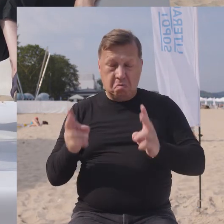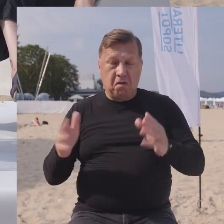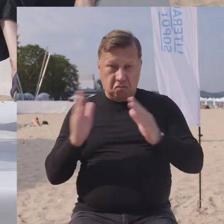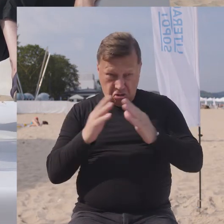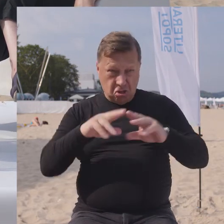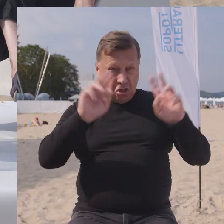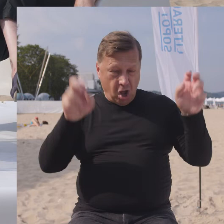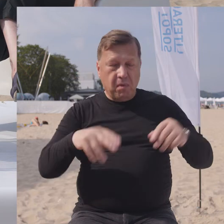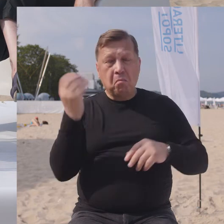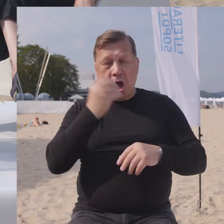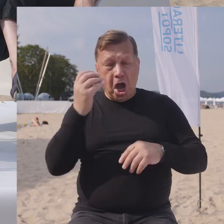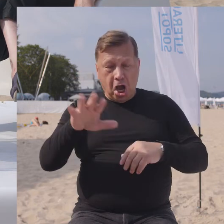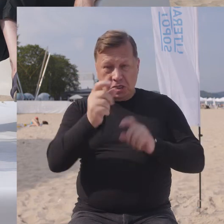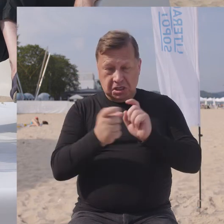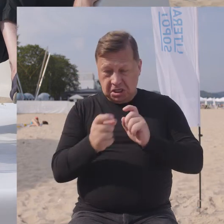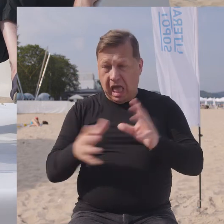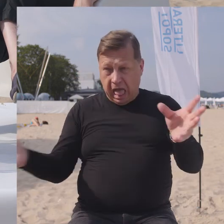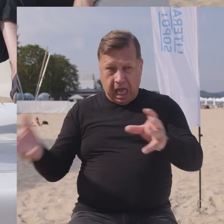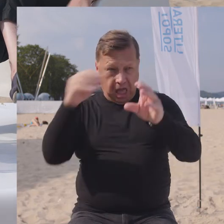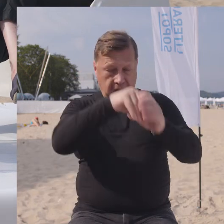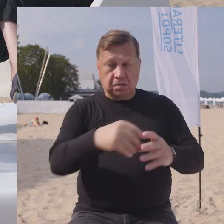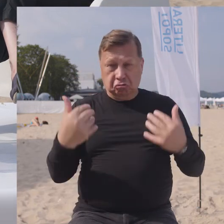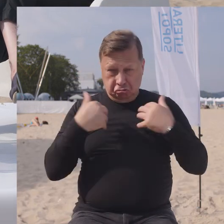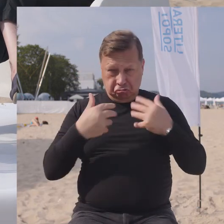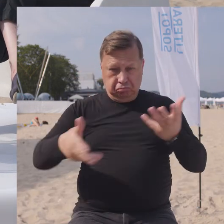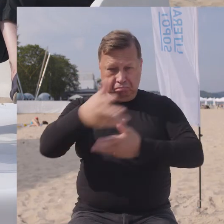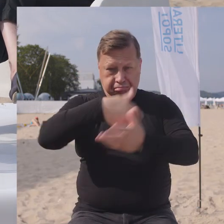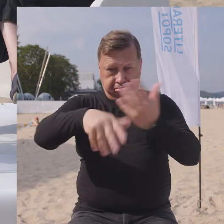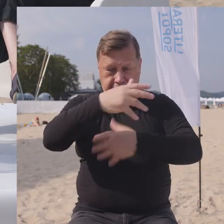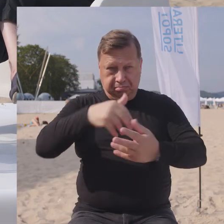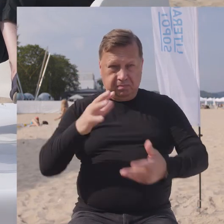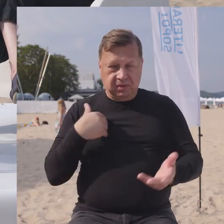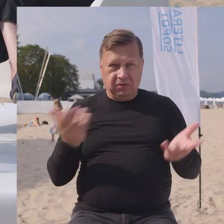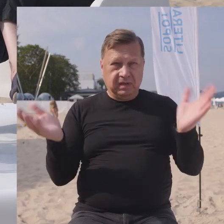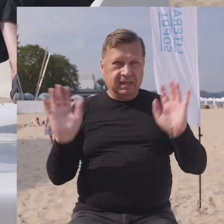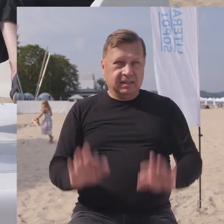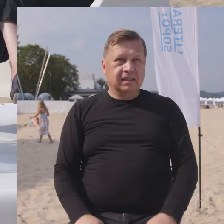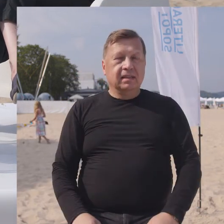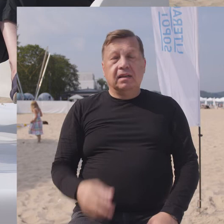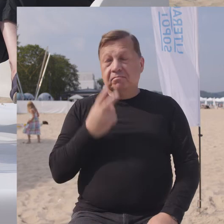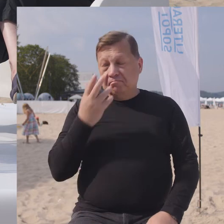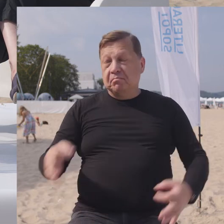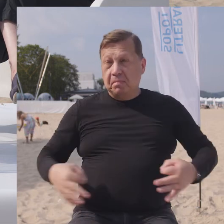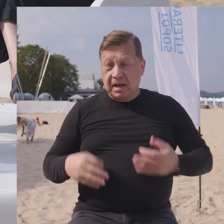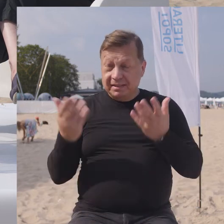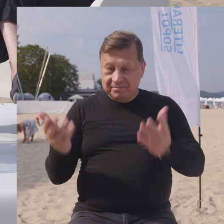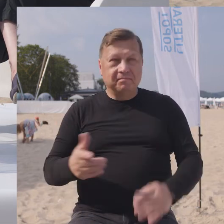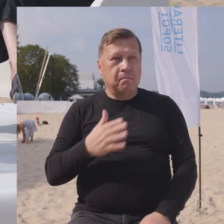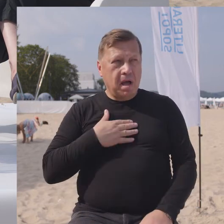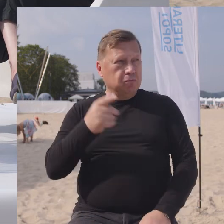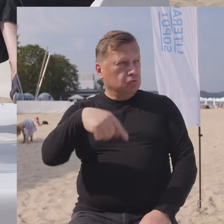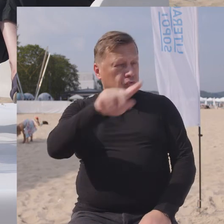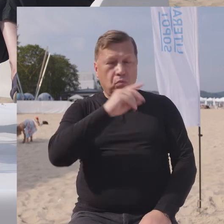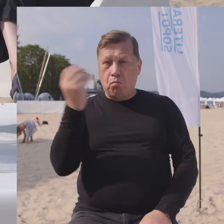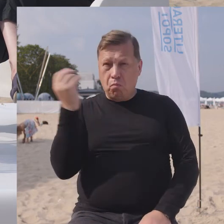domku nad oceanem. No właśnie. Proszę Państwa, oceanu nie mamy, mamy morze, właściwie zatokę i